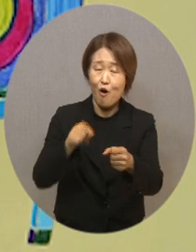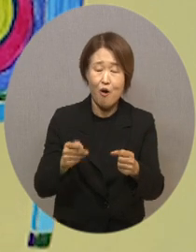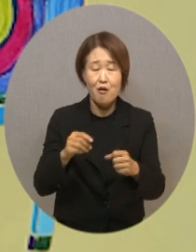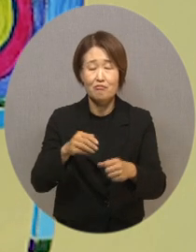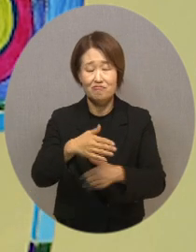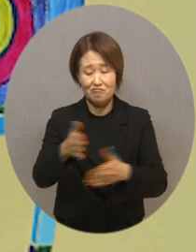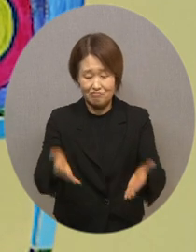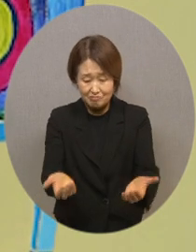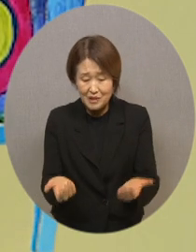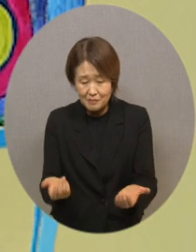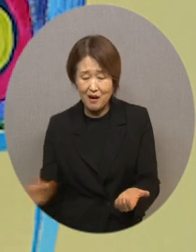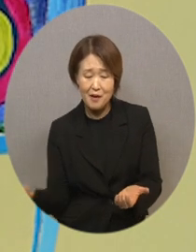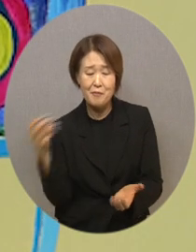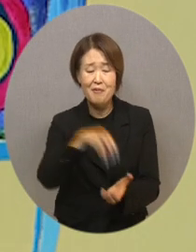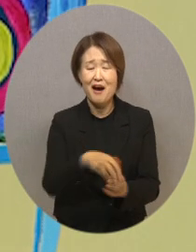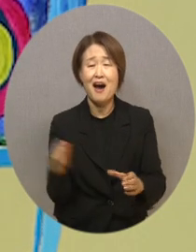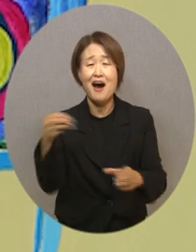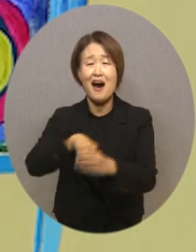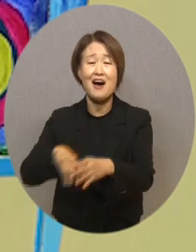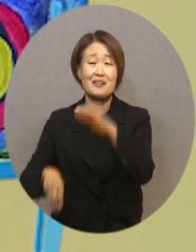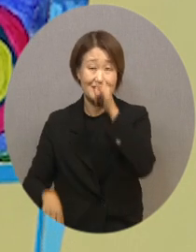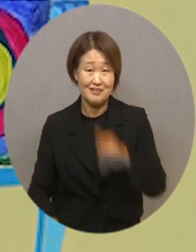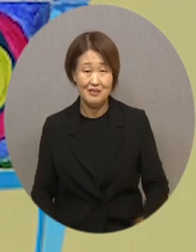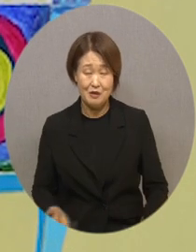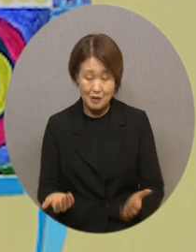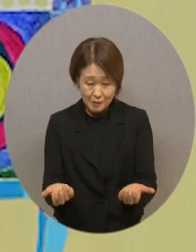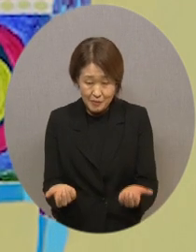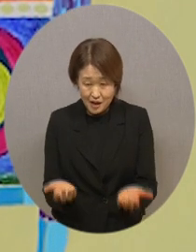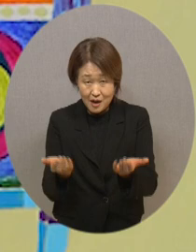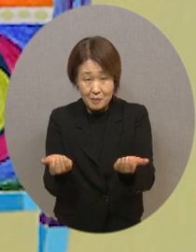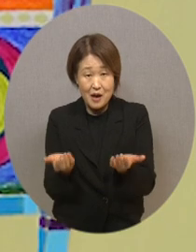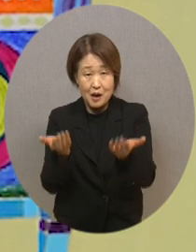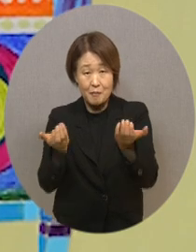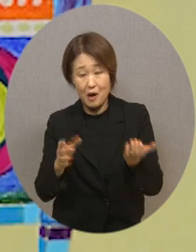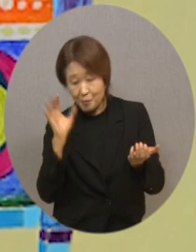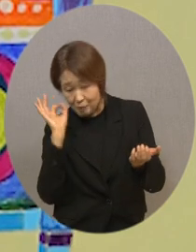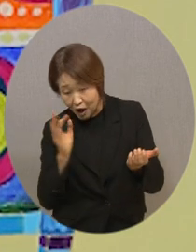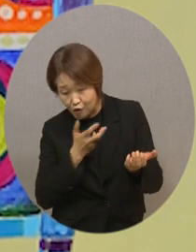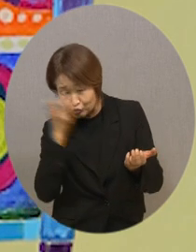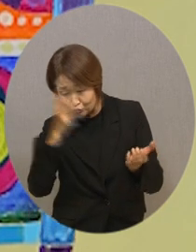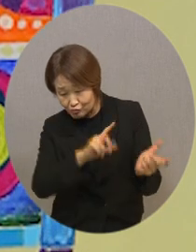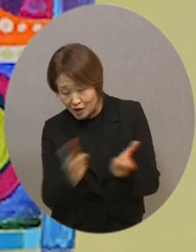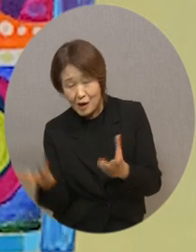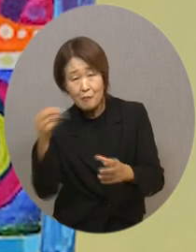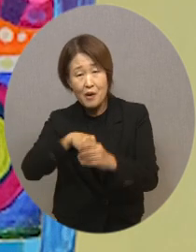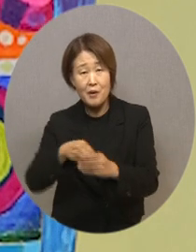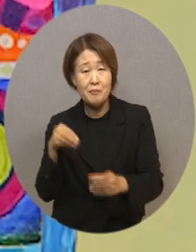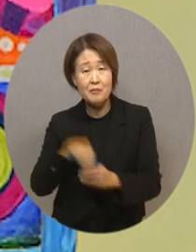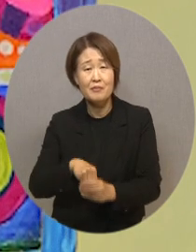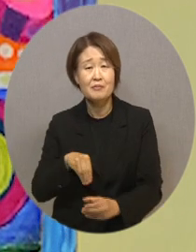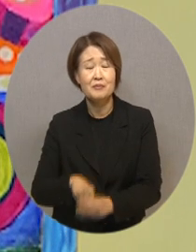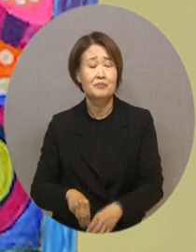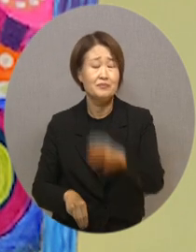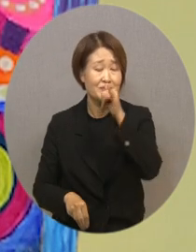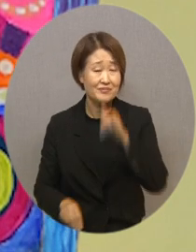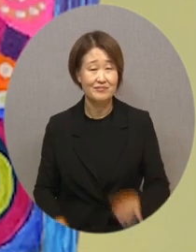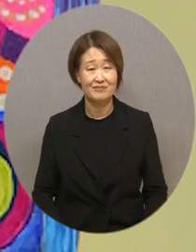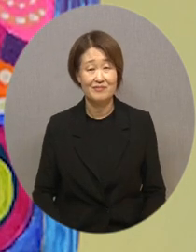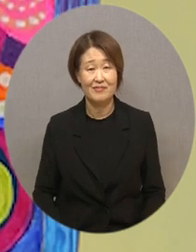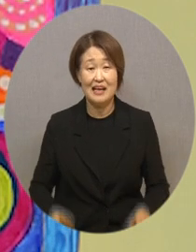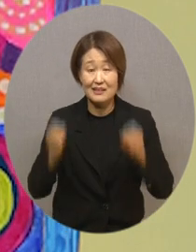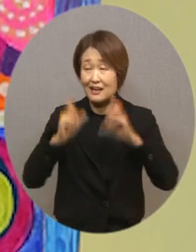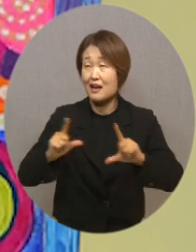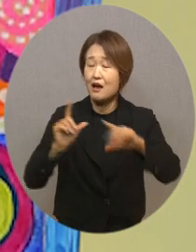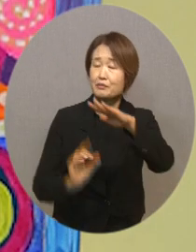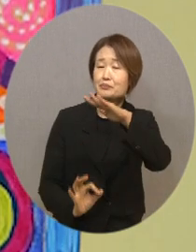여실히 드러납니다. 서랍마다 좋은 꿈들이 가득 들어있는 꿈 서랍장은 새해에